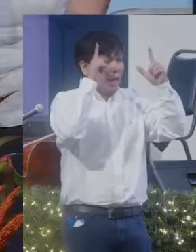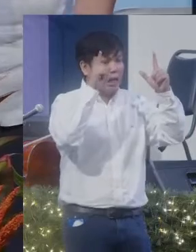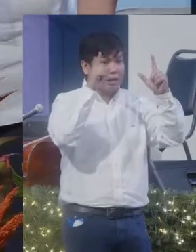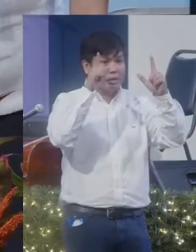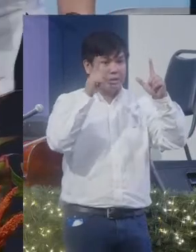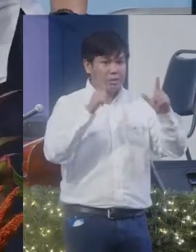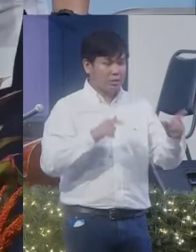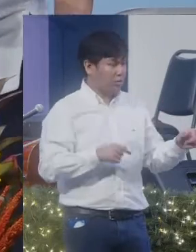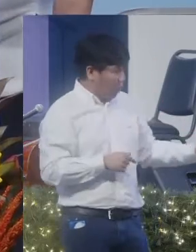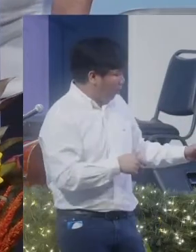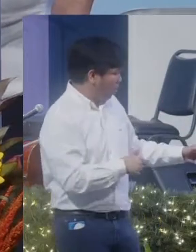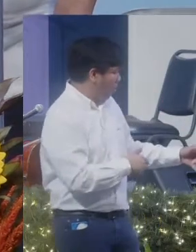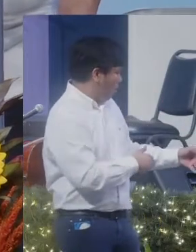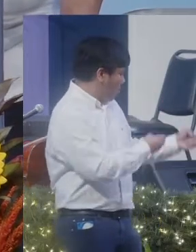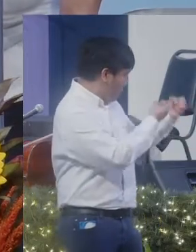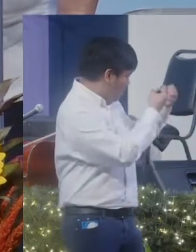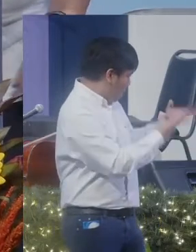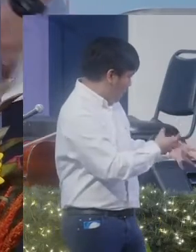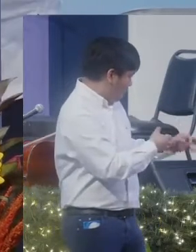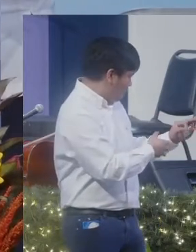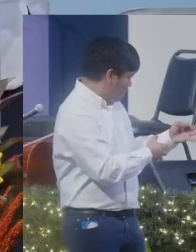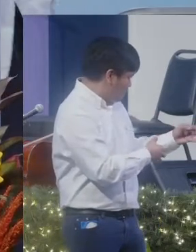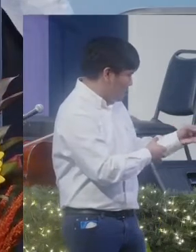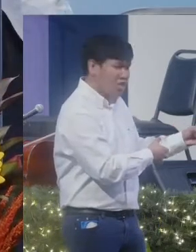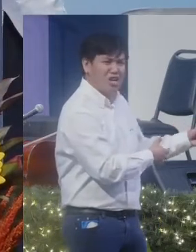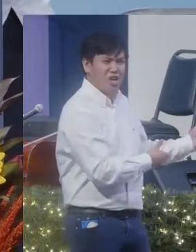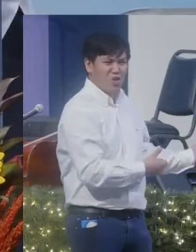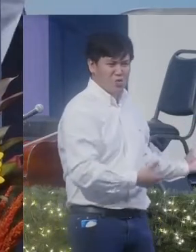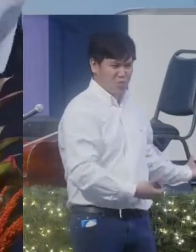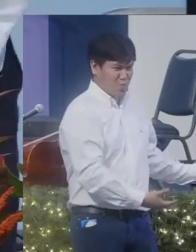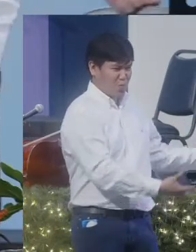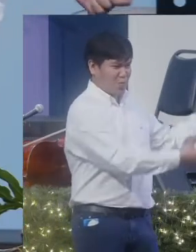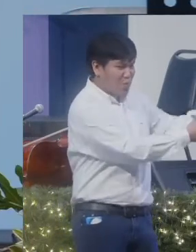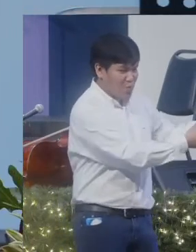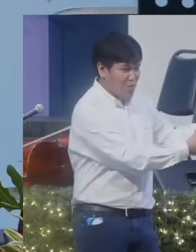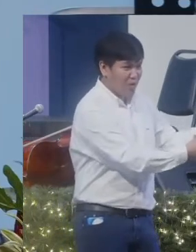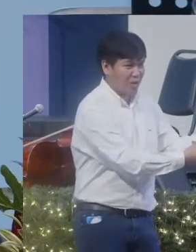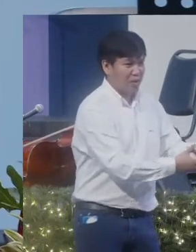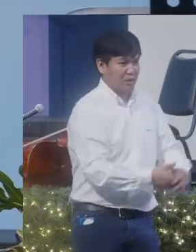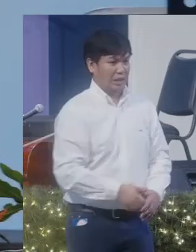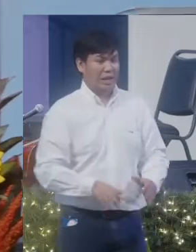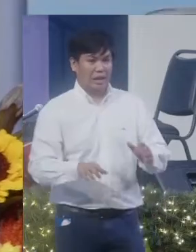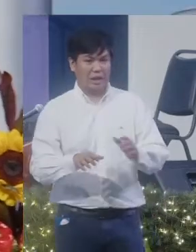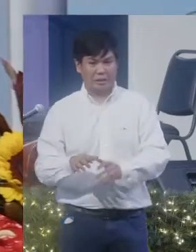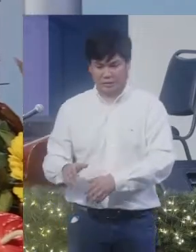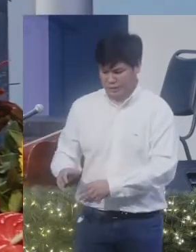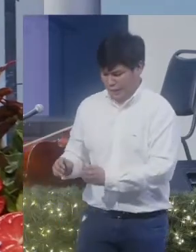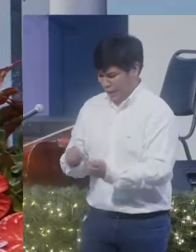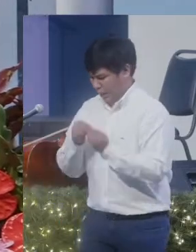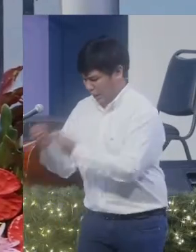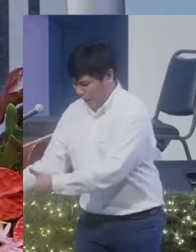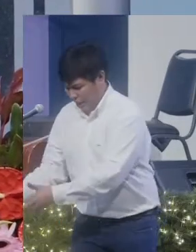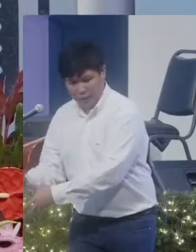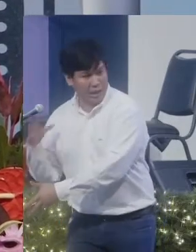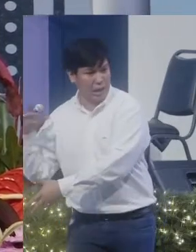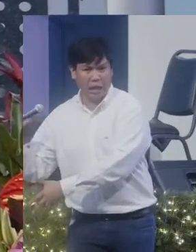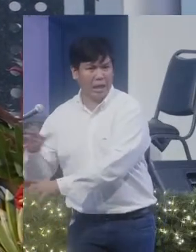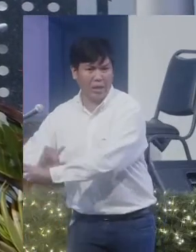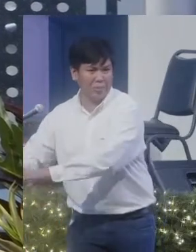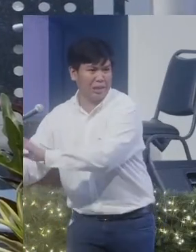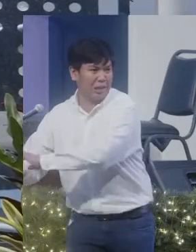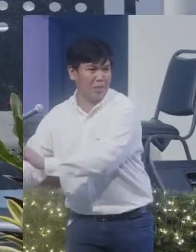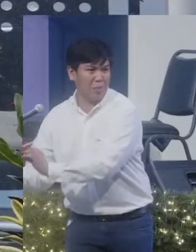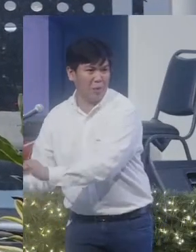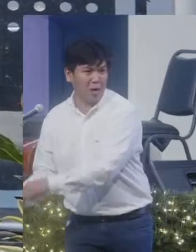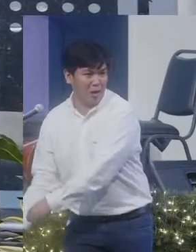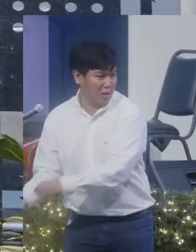boat, wala silang mahuli. Siguro, nilipat nila sa kabila yung lambat, lahat ng isda, parang umiwas